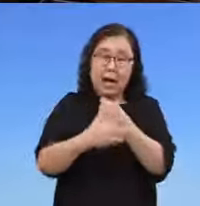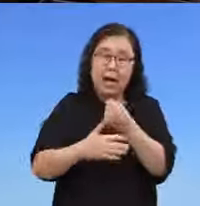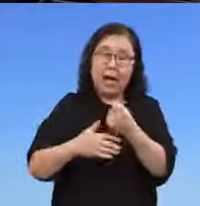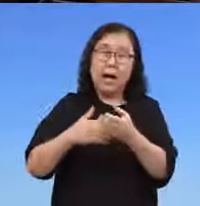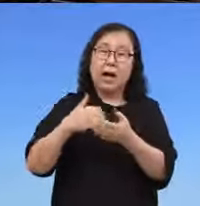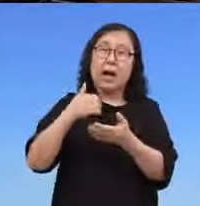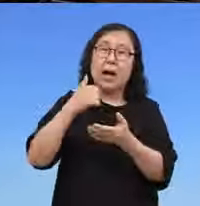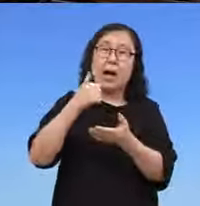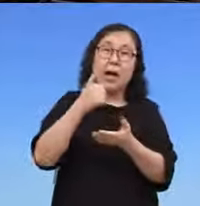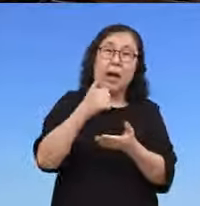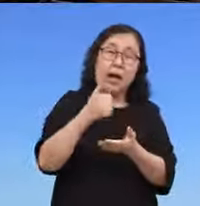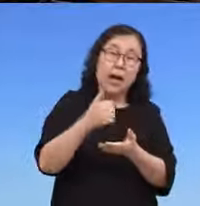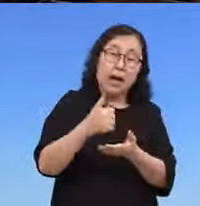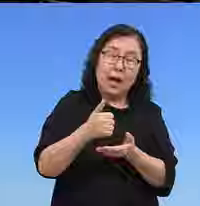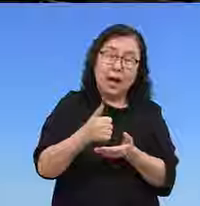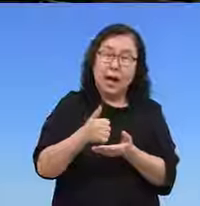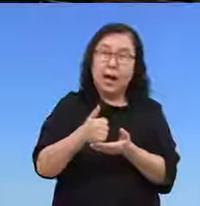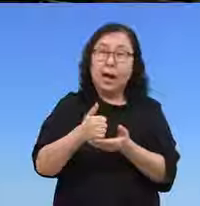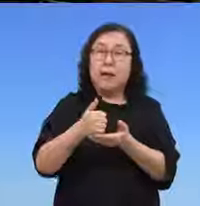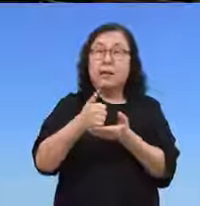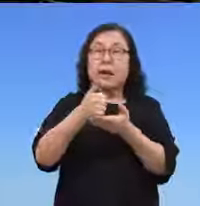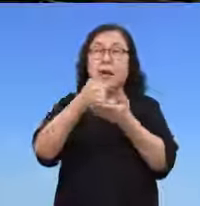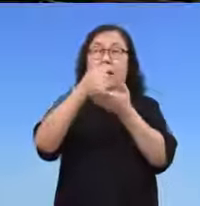나의 하나님.